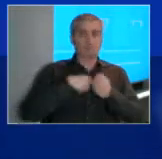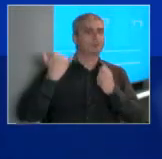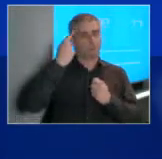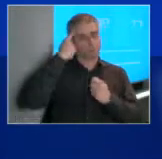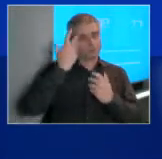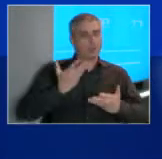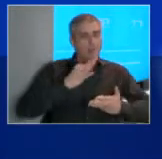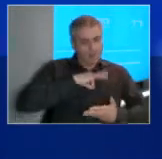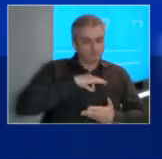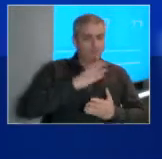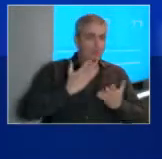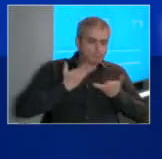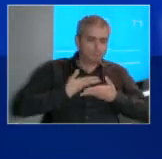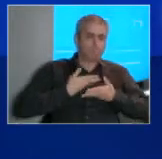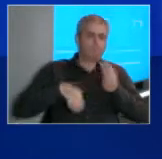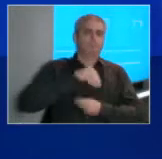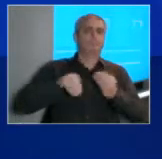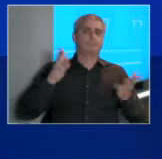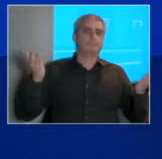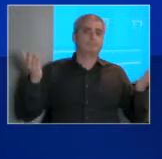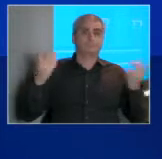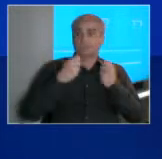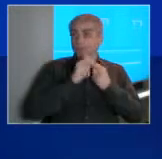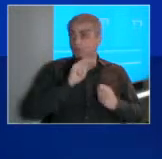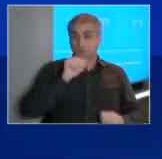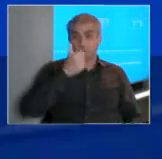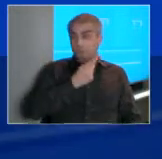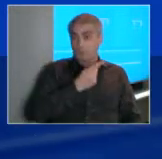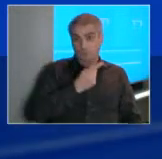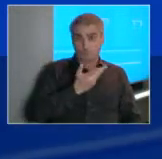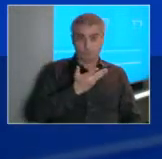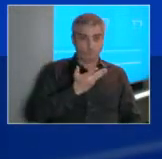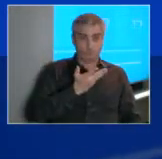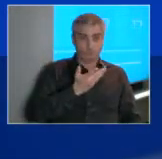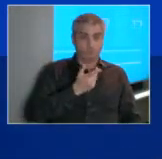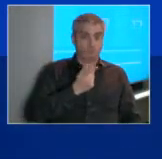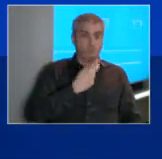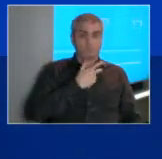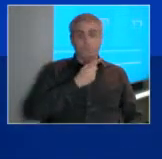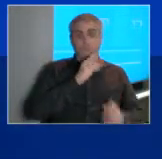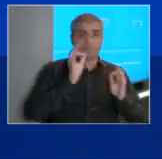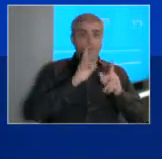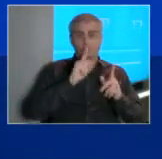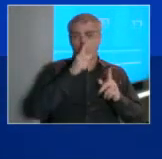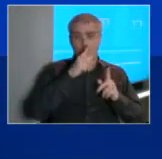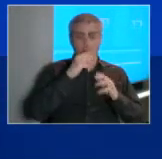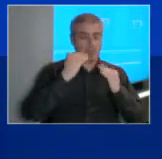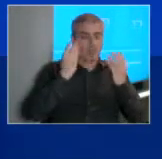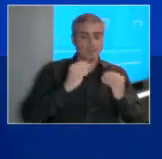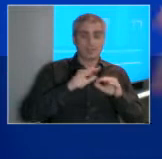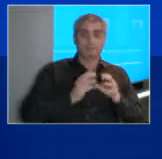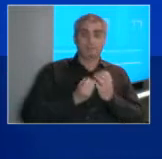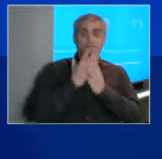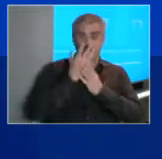יודע לספוג אותם בסופו של דבר. מהקשר לנושא הראשון, לנגיף, גם מאוד יכול להיות שאתה בצמיחה בעקבות